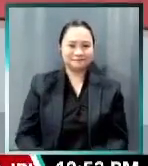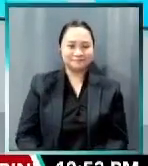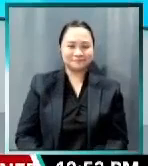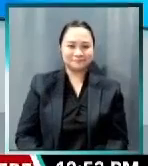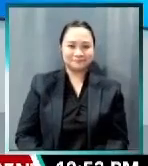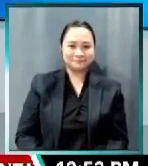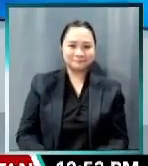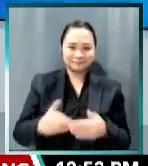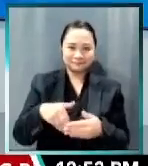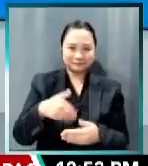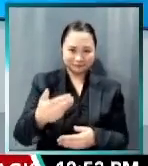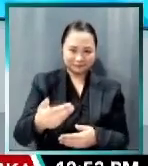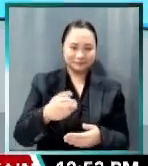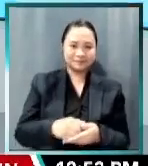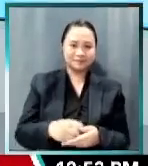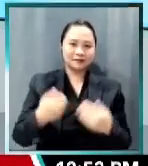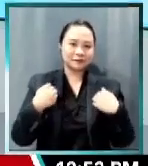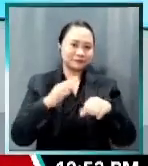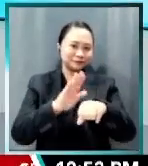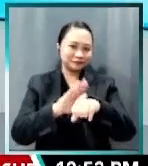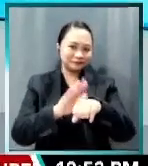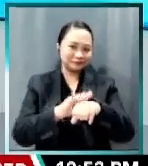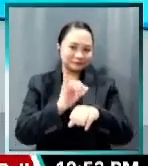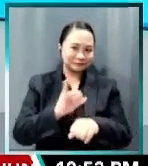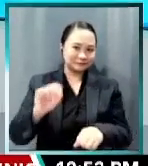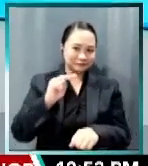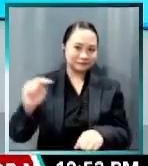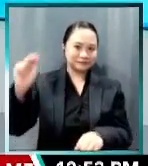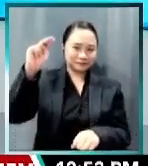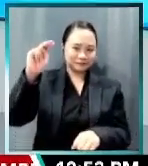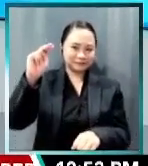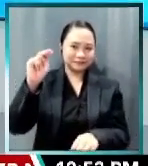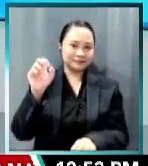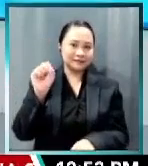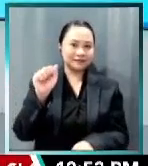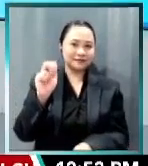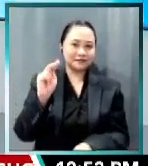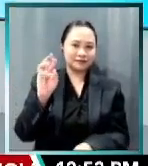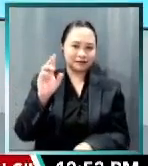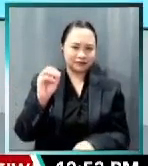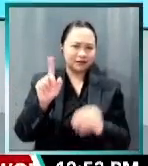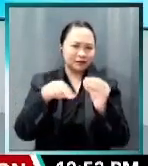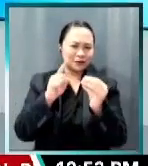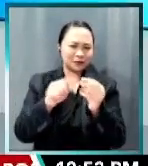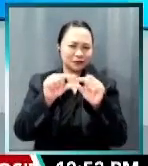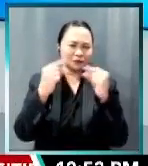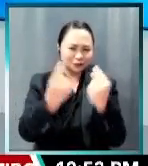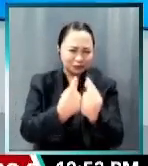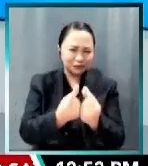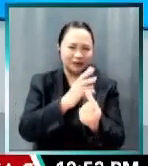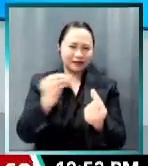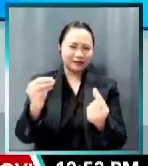Nagbabala si Presidential Son at Ilocos Norte Representative Sandro Marcos tungkol sa mga grupo at social media pages na gumagamit sa